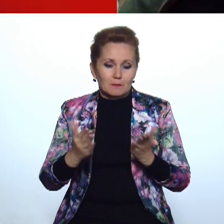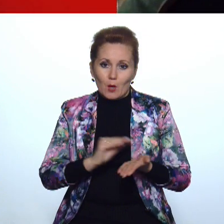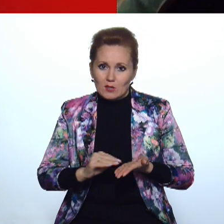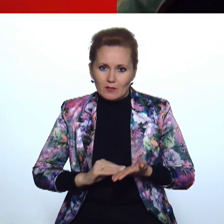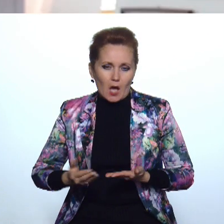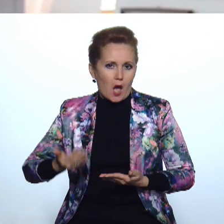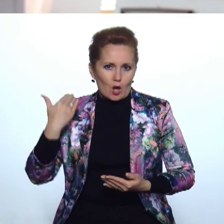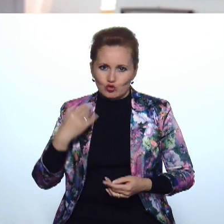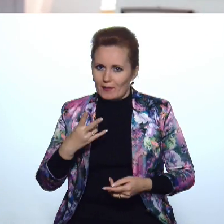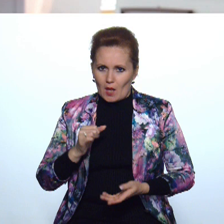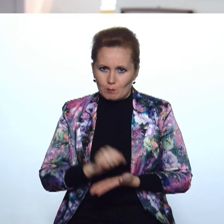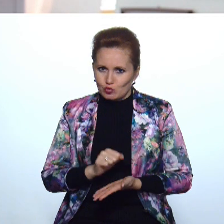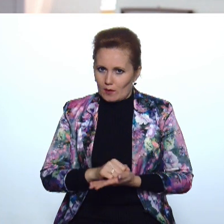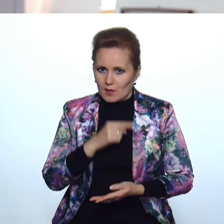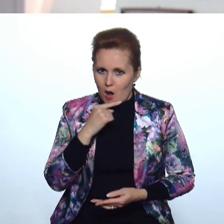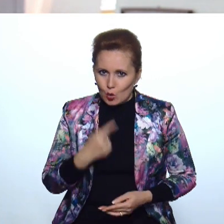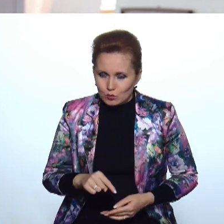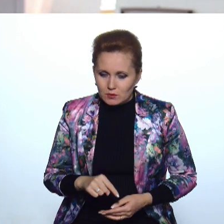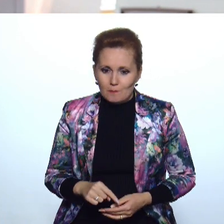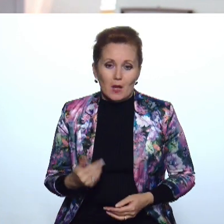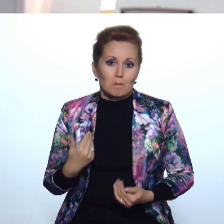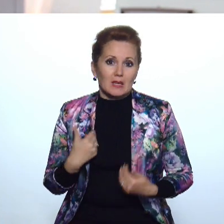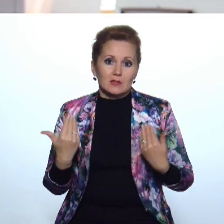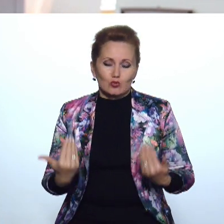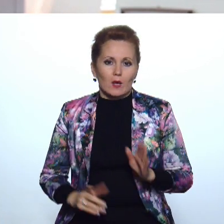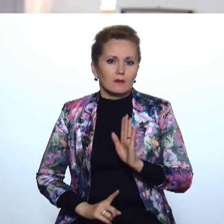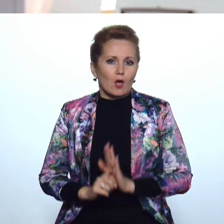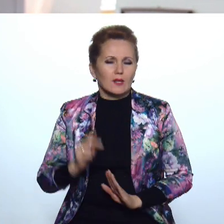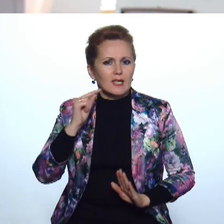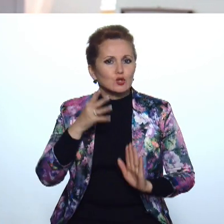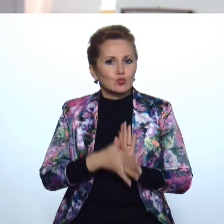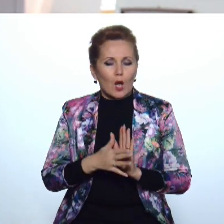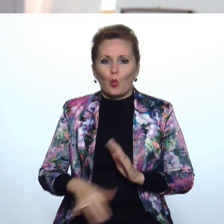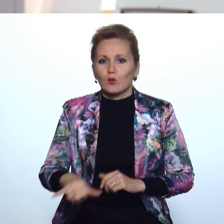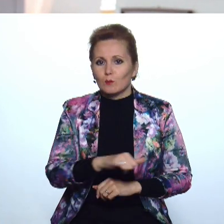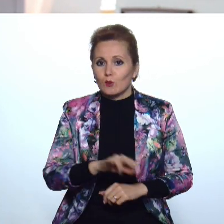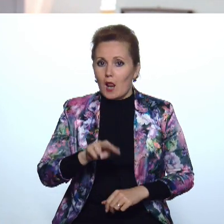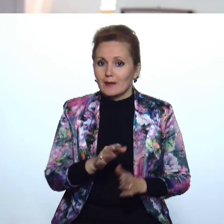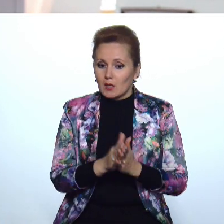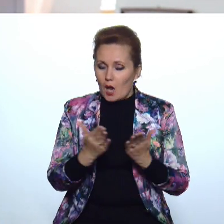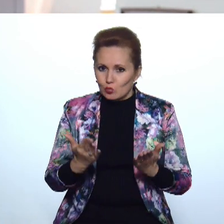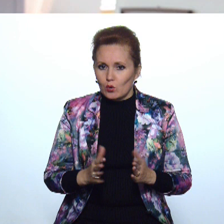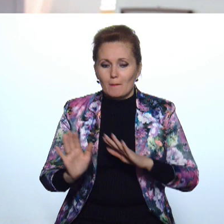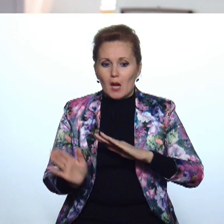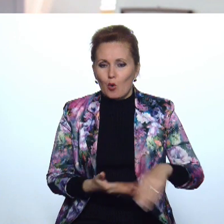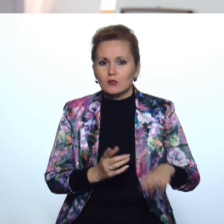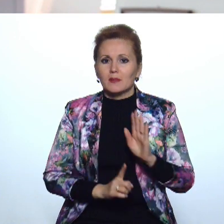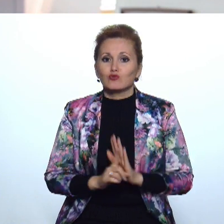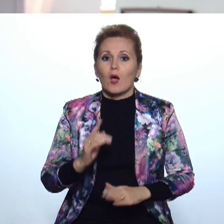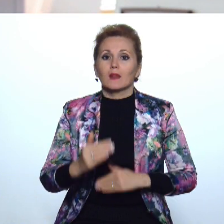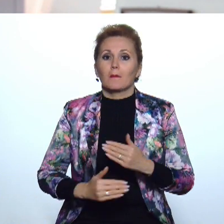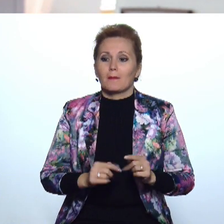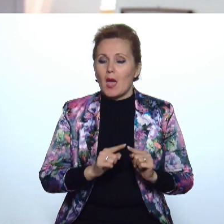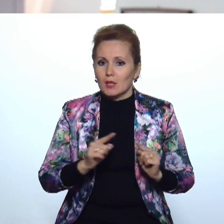русском. Поскольку мы сейчас начали изучать удмуртскую литературу и проходим начальный период литературы, это